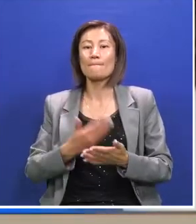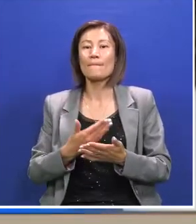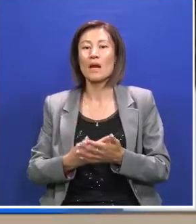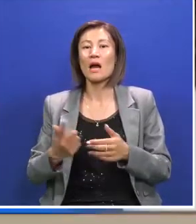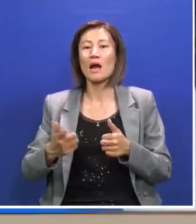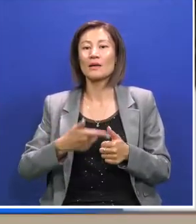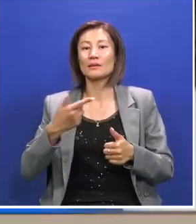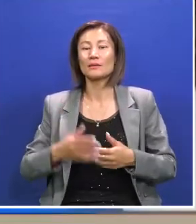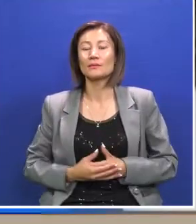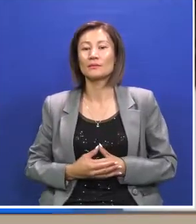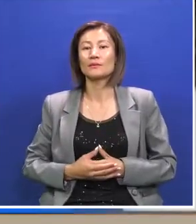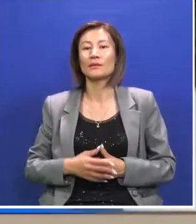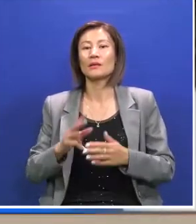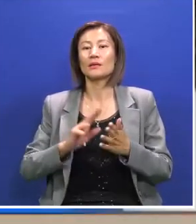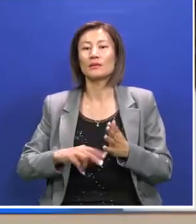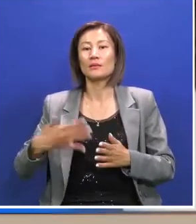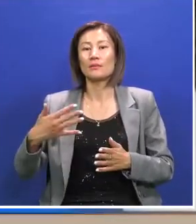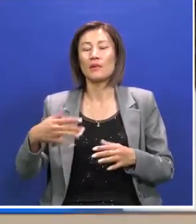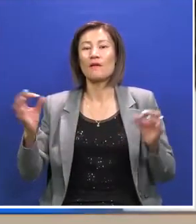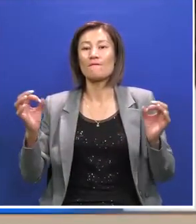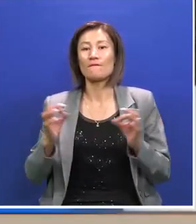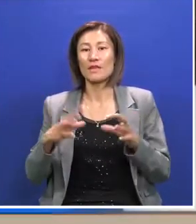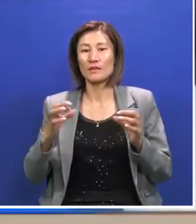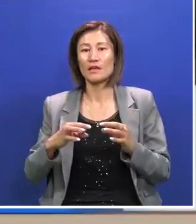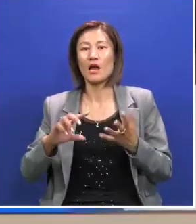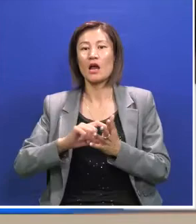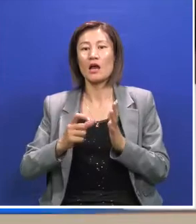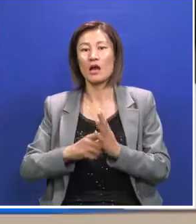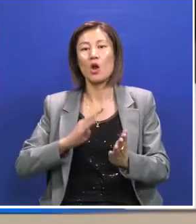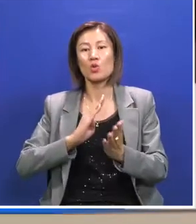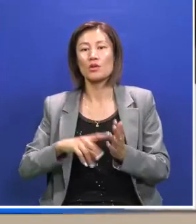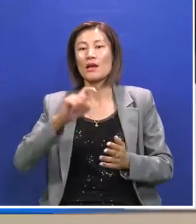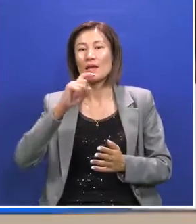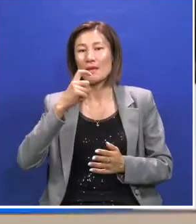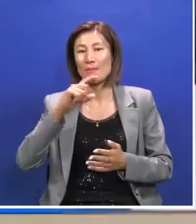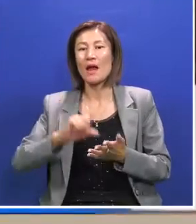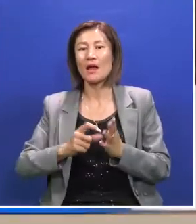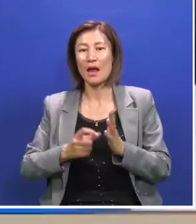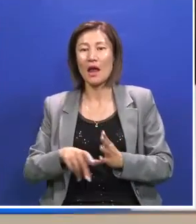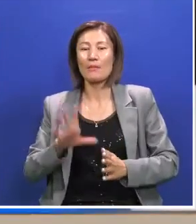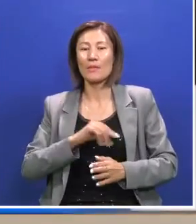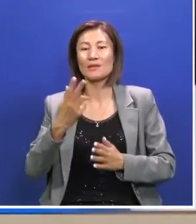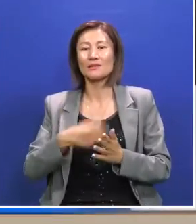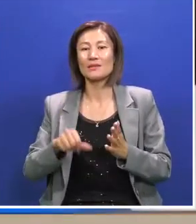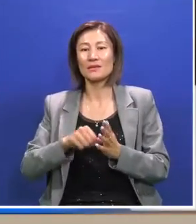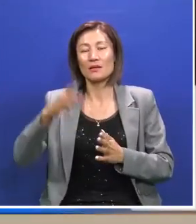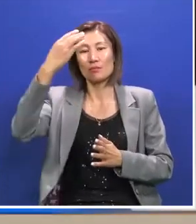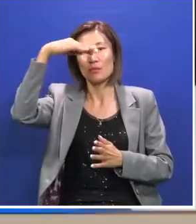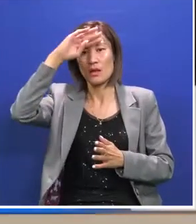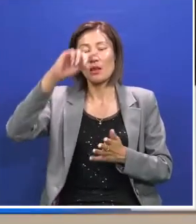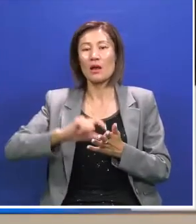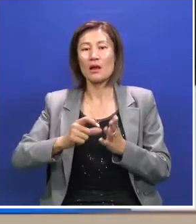айтатын болсақ, 85 физика кабинетін, 90 химия кабинетін, 86 биология